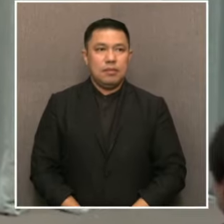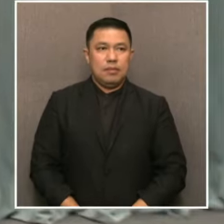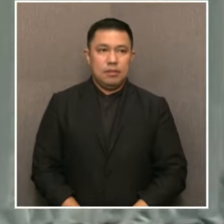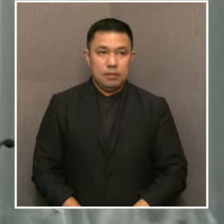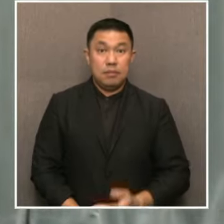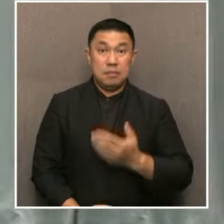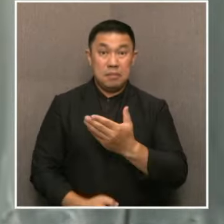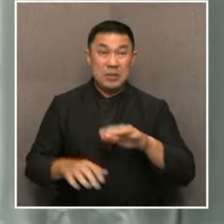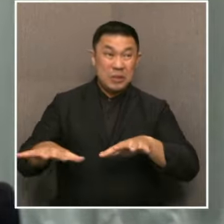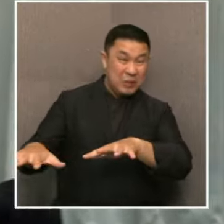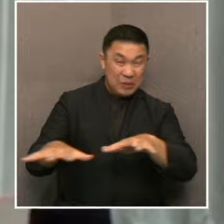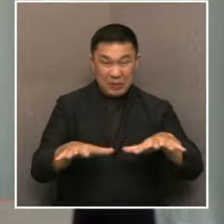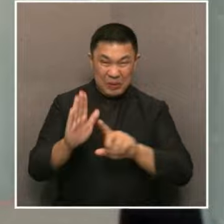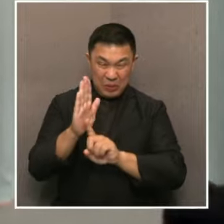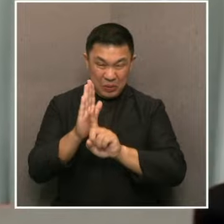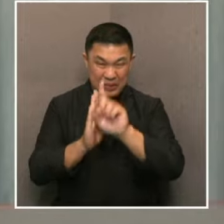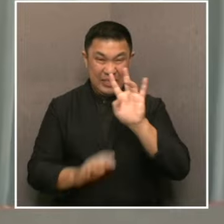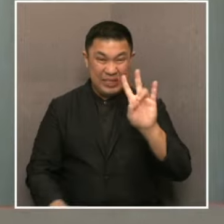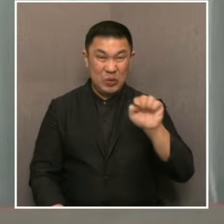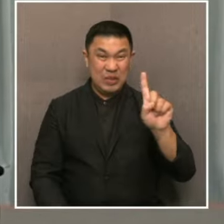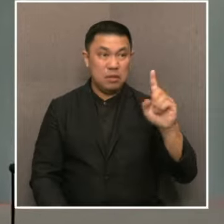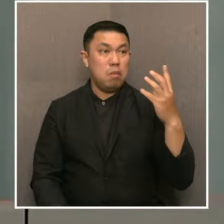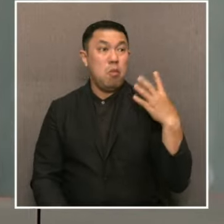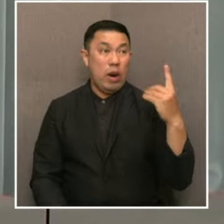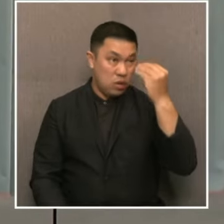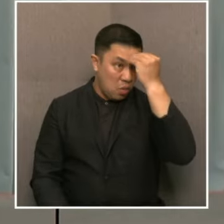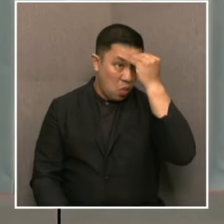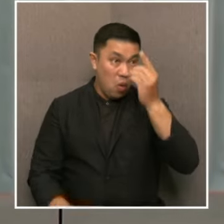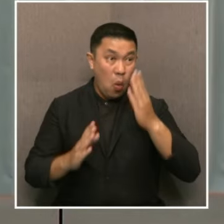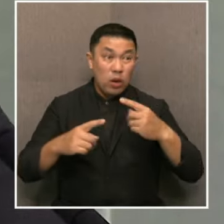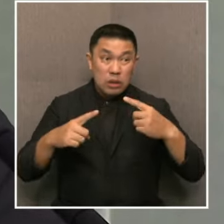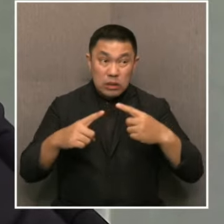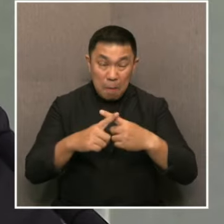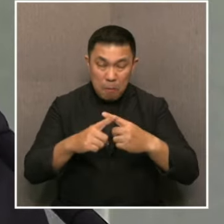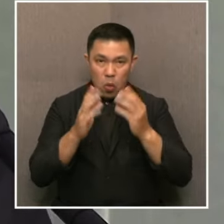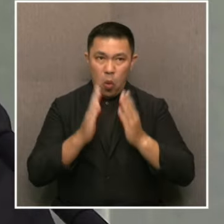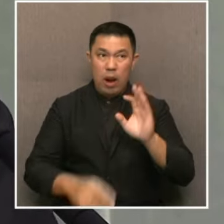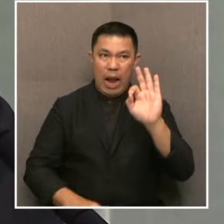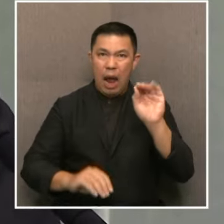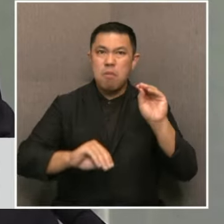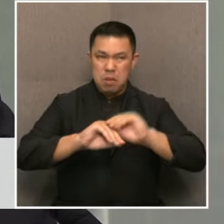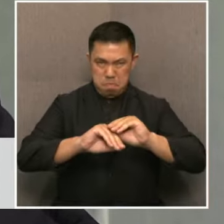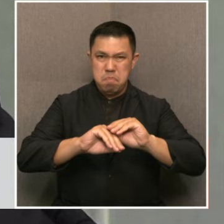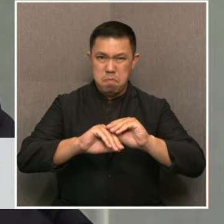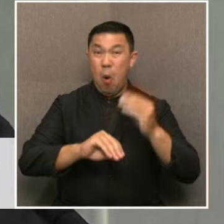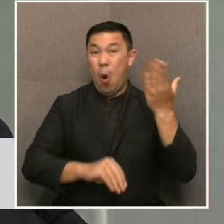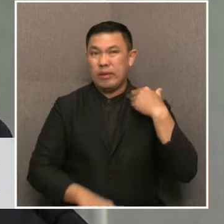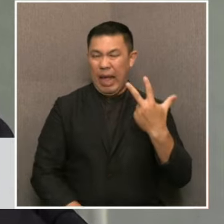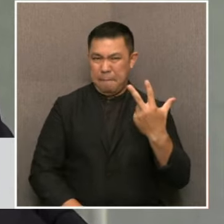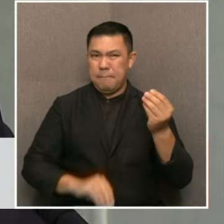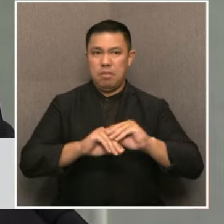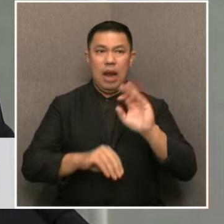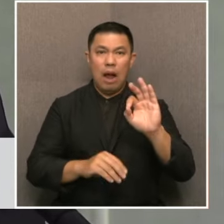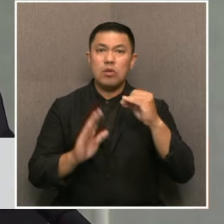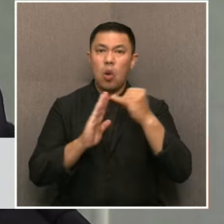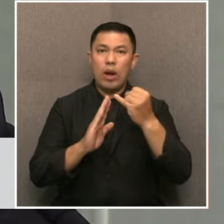ดินไหว 7.1แมกนิจูดที่ญี่ปุ่นเมื่อวานนี้นะคะทำให้มีผู้บาดเจ็บเพิ่มเป็น 9คนจากเดิม 3คนค่ะใน 3จังหวัดคือ